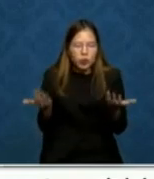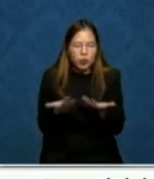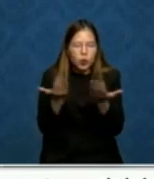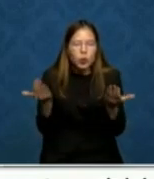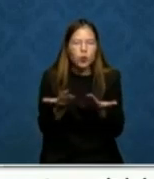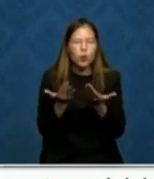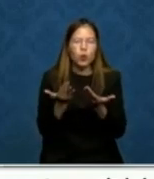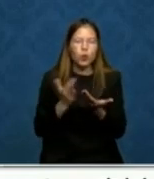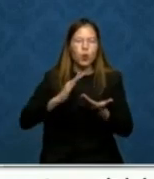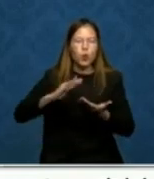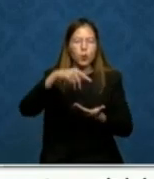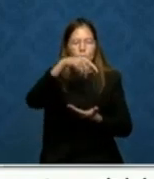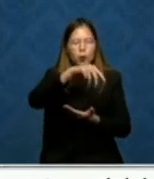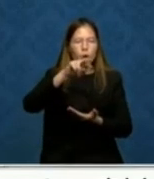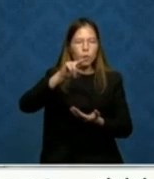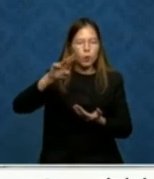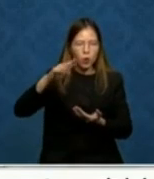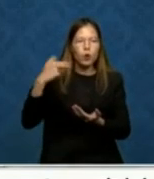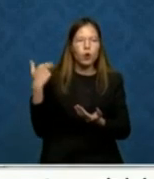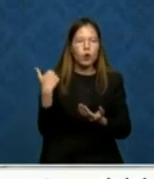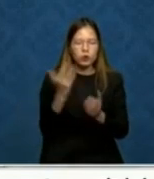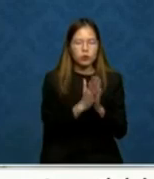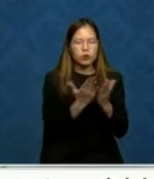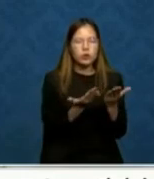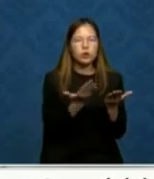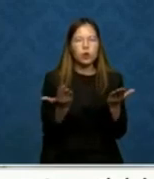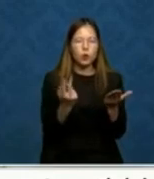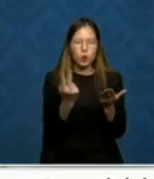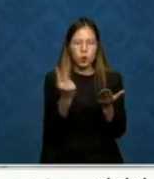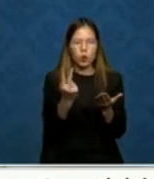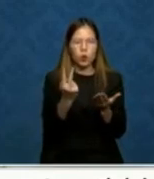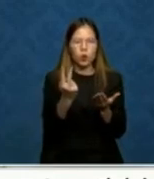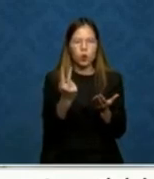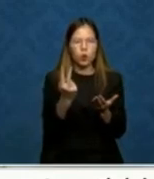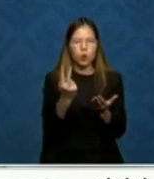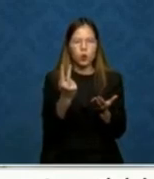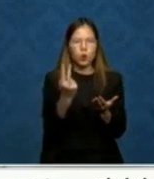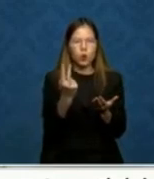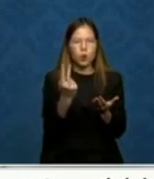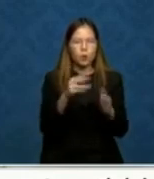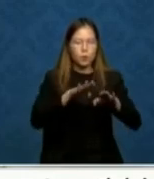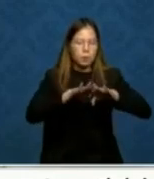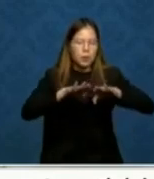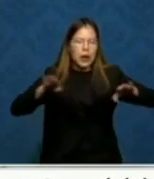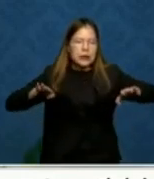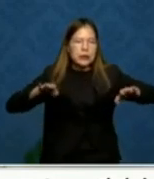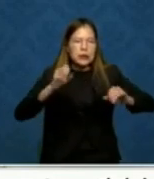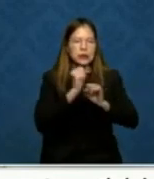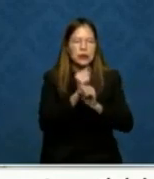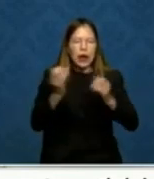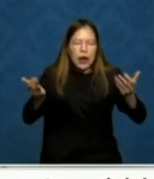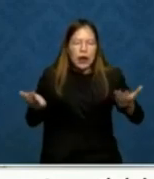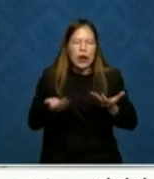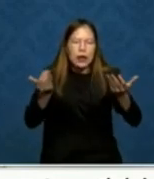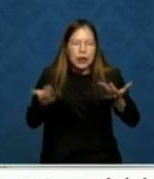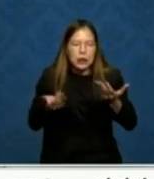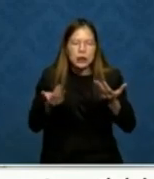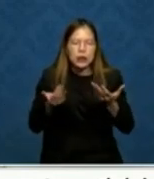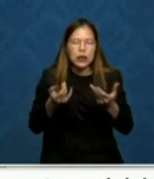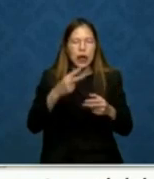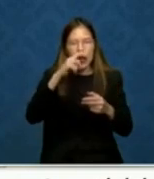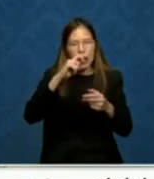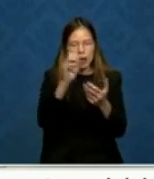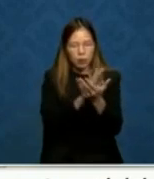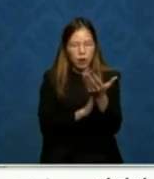การของร่างพรบทั้งสองฉบับแล้วก็อันนี้เป็นมาตรการหนึ่งในการที่จะผลักดันนโยบายสร้างไทยให้ปลอดภั